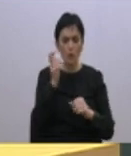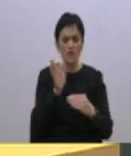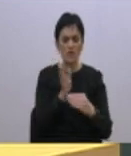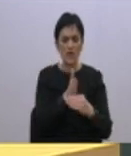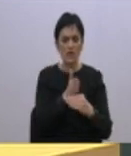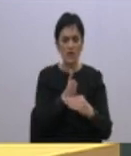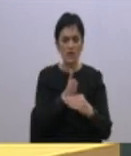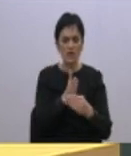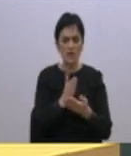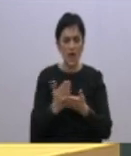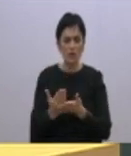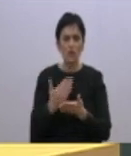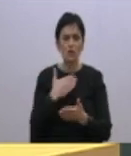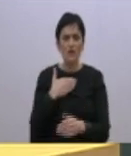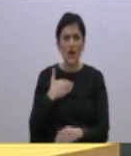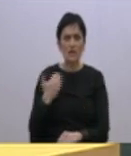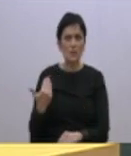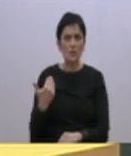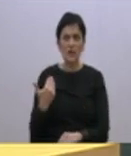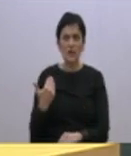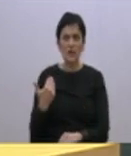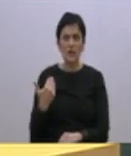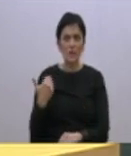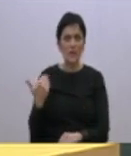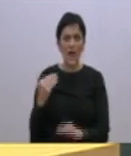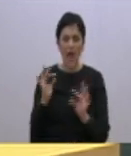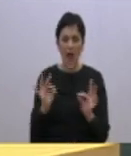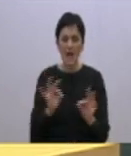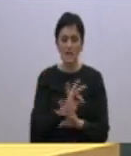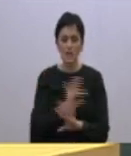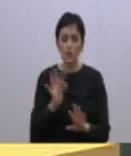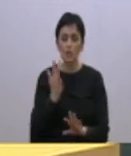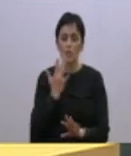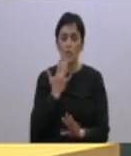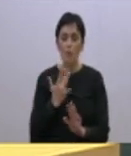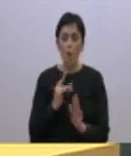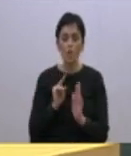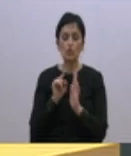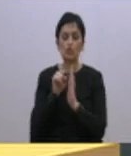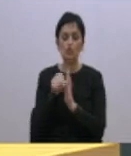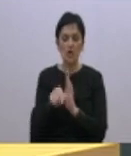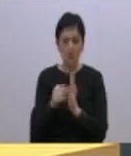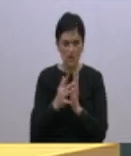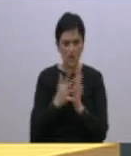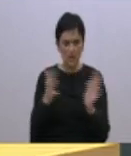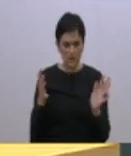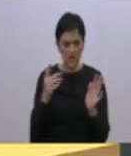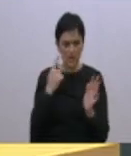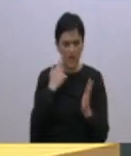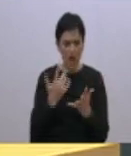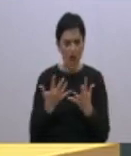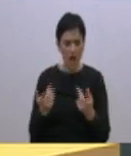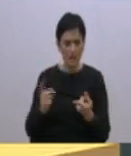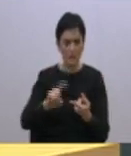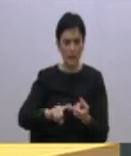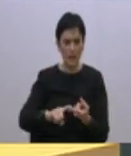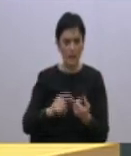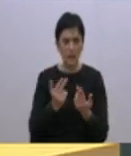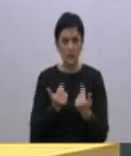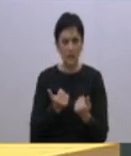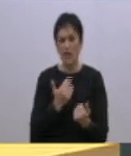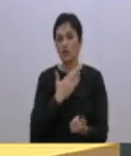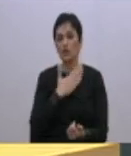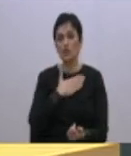ნაწილში ჩვენი მხრიდან არასწორი პოლიტიკური ჩარევის ძალიან დიდი ელფერი და ამას